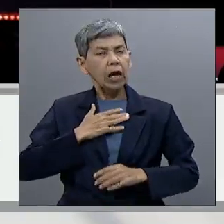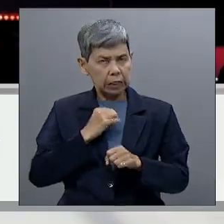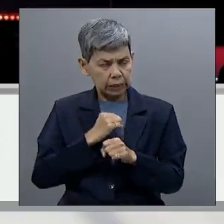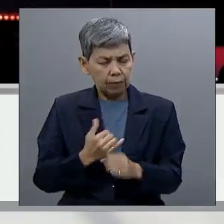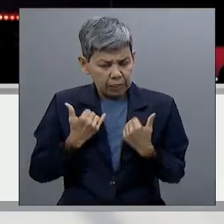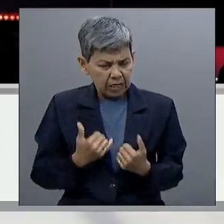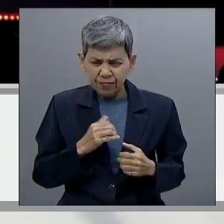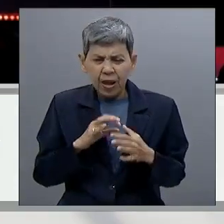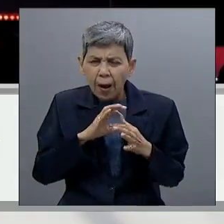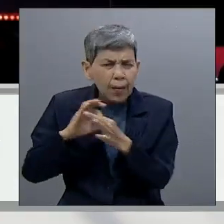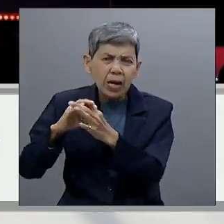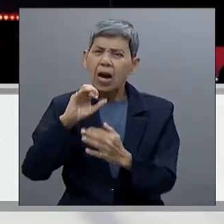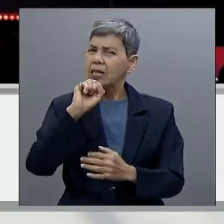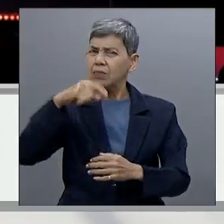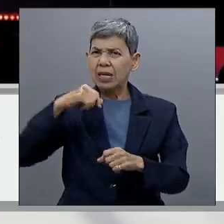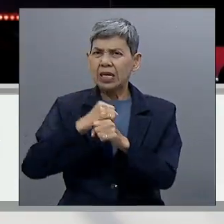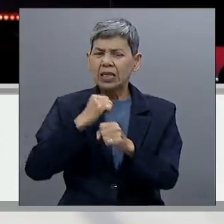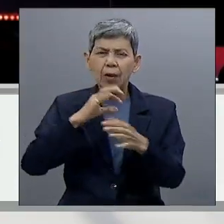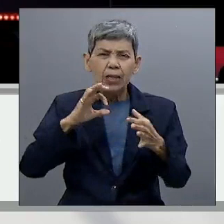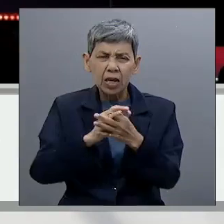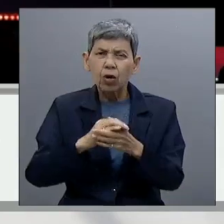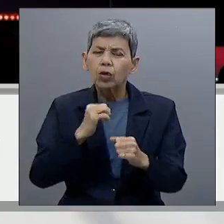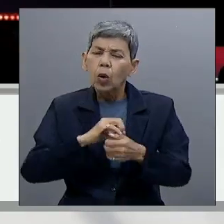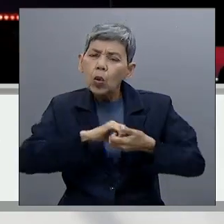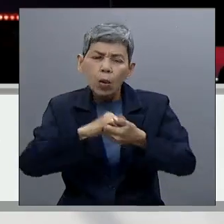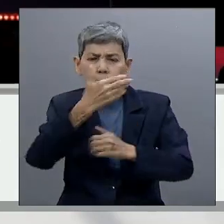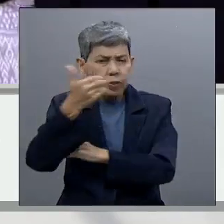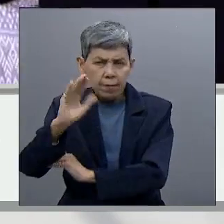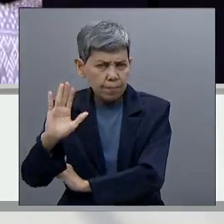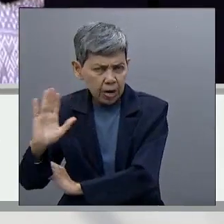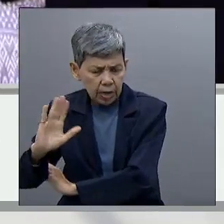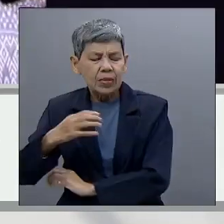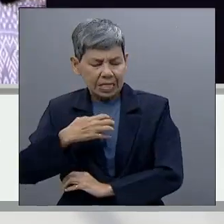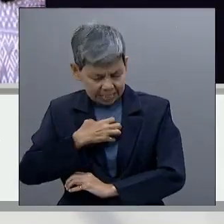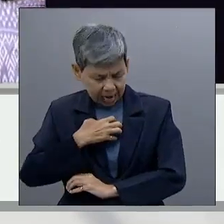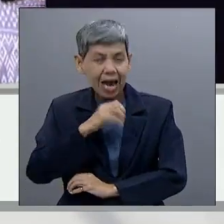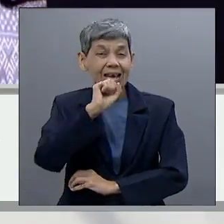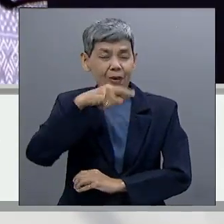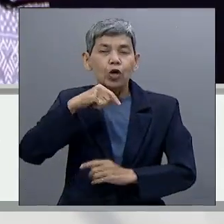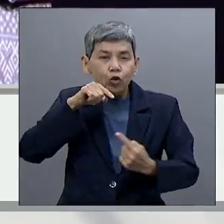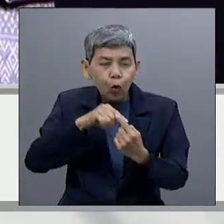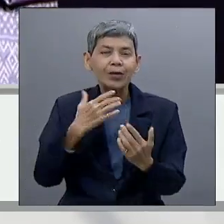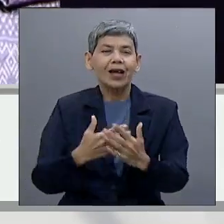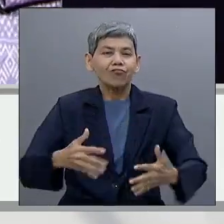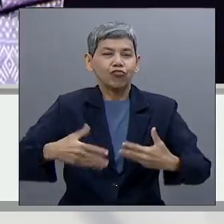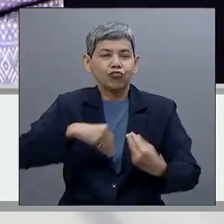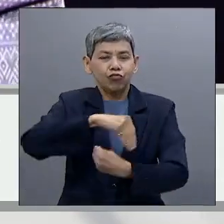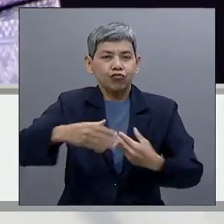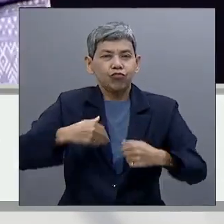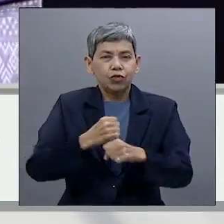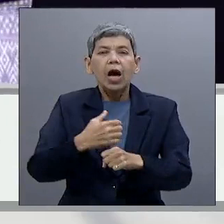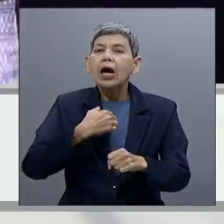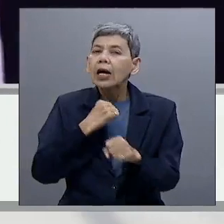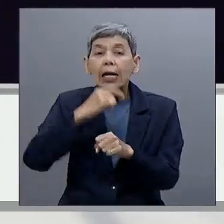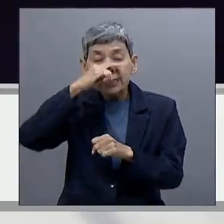านี้ไม่ได้อยากจะใช้ซอฟต์พาวเวอร์ในมิติของความสัมพันธ์ระหว่างประเทศค่ะแต่อยากจะเอามาเพิ่มรายได้ทำในสิ่ง